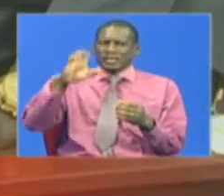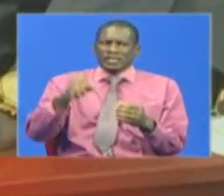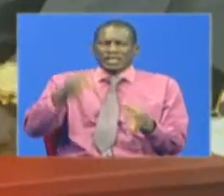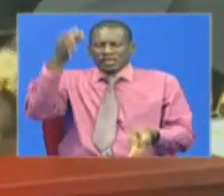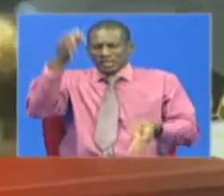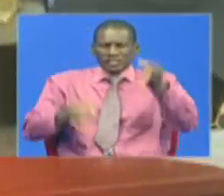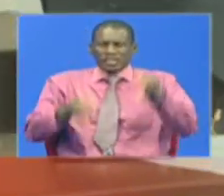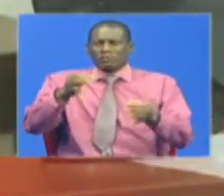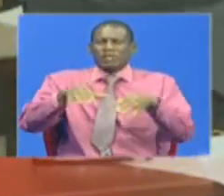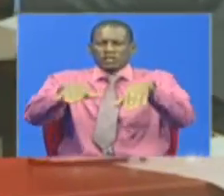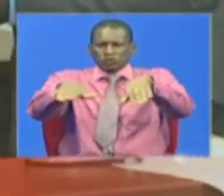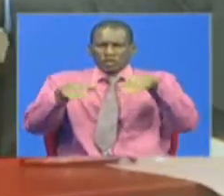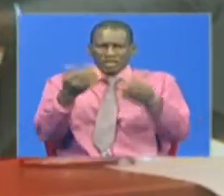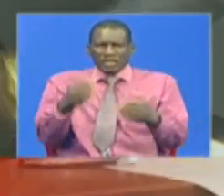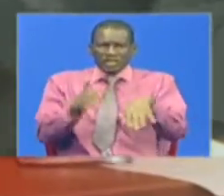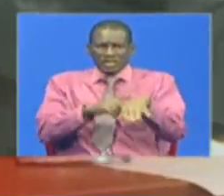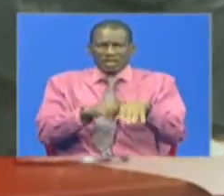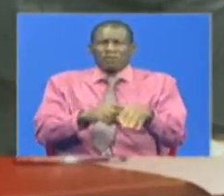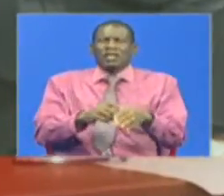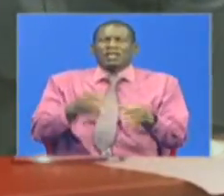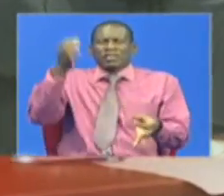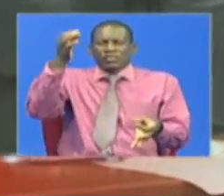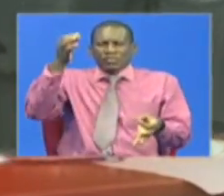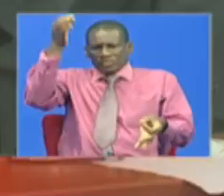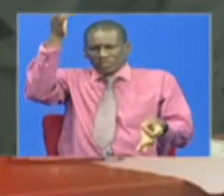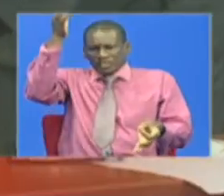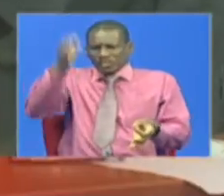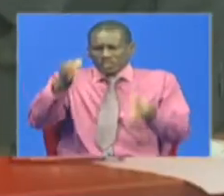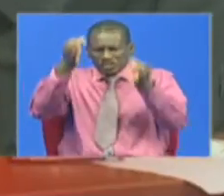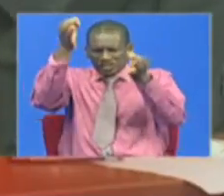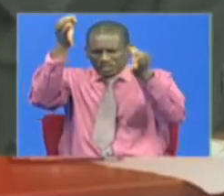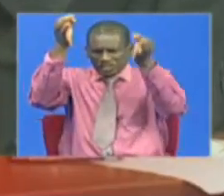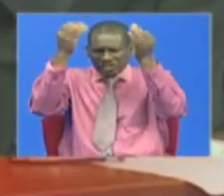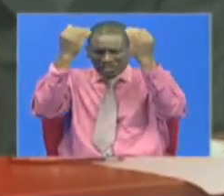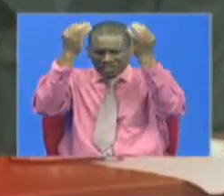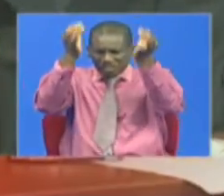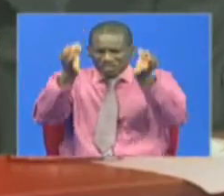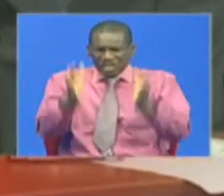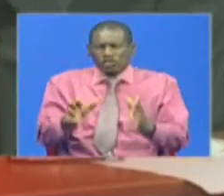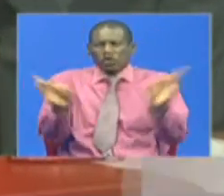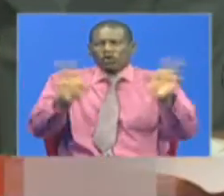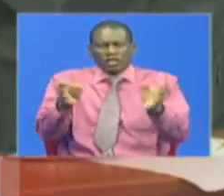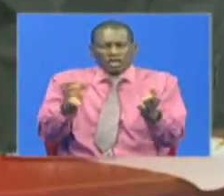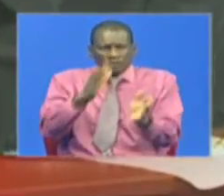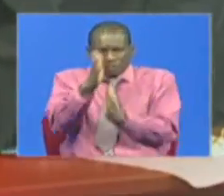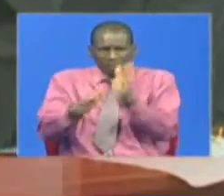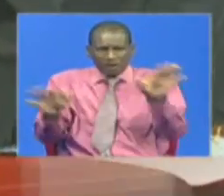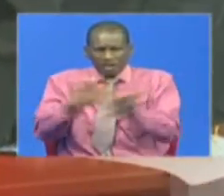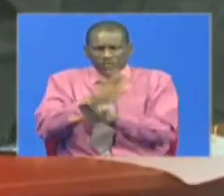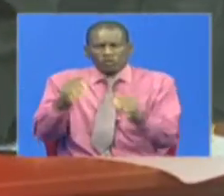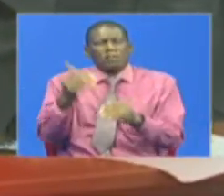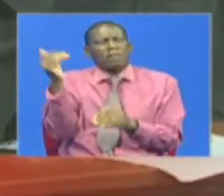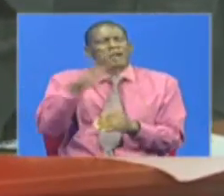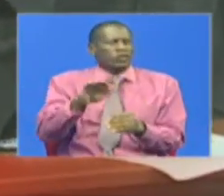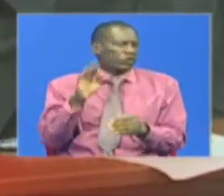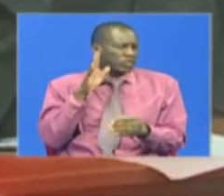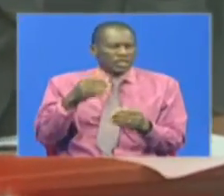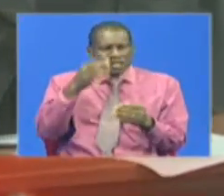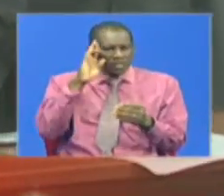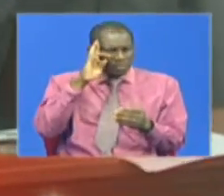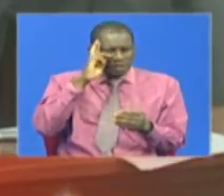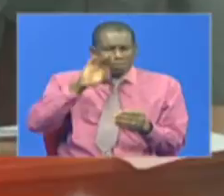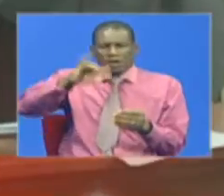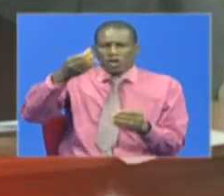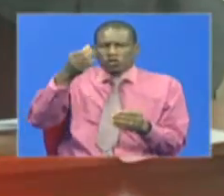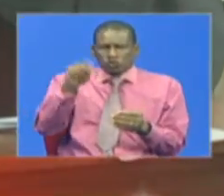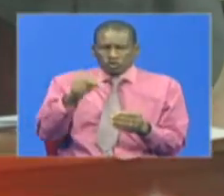tayari ameshaiandika hukumu yake na anatarajiwa kuitoa wakati wote kutoka sasa, kwa hivyo tutakuwa tukirejea kusikiliza. Kumbuka tu John Waluke ameshtakiwa